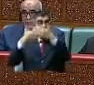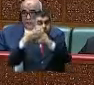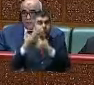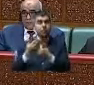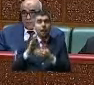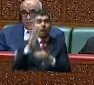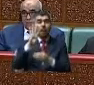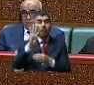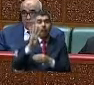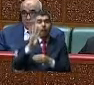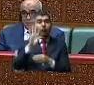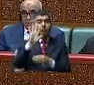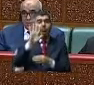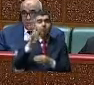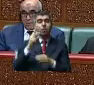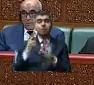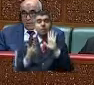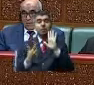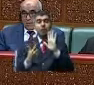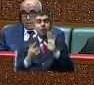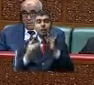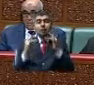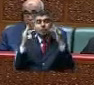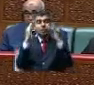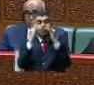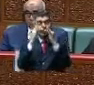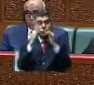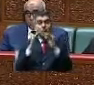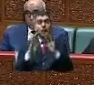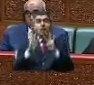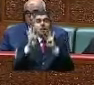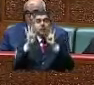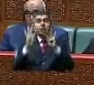ب 4,974 سرير لتصل إلى